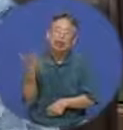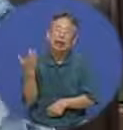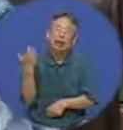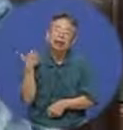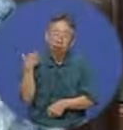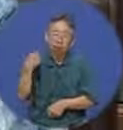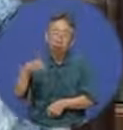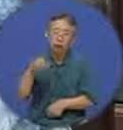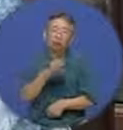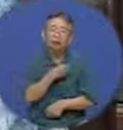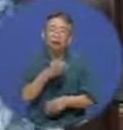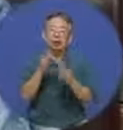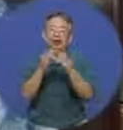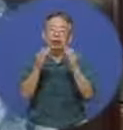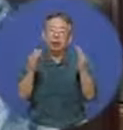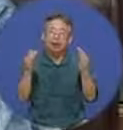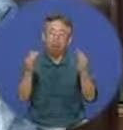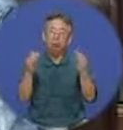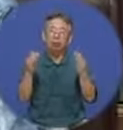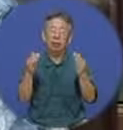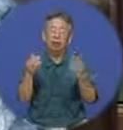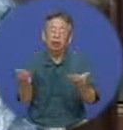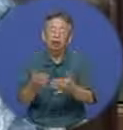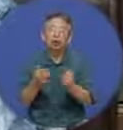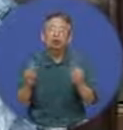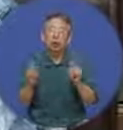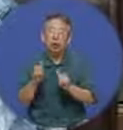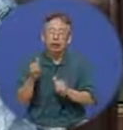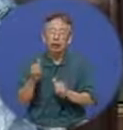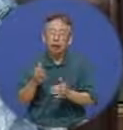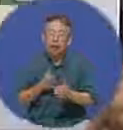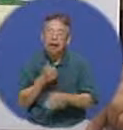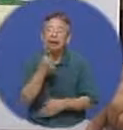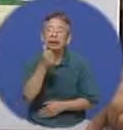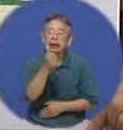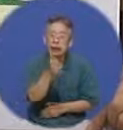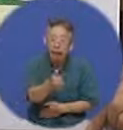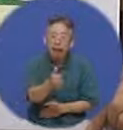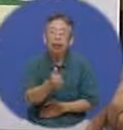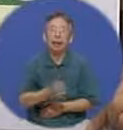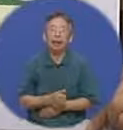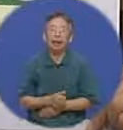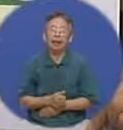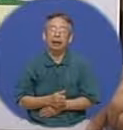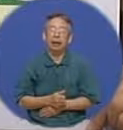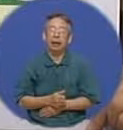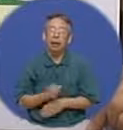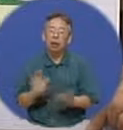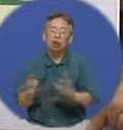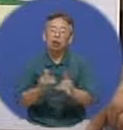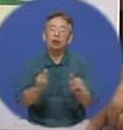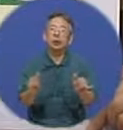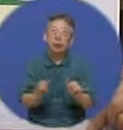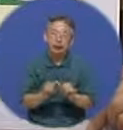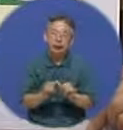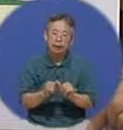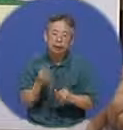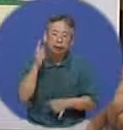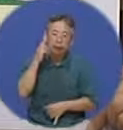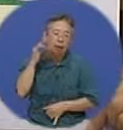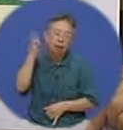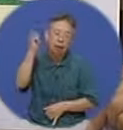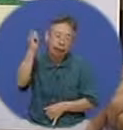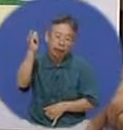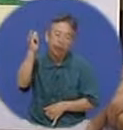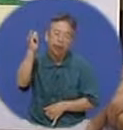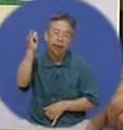している教育委員会 の、 その職員とかそういうのが出張っていってね、それであの子どもさんたちとかあるいはその父兄